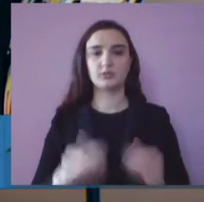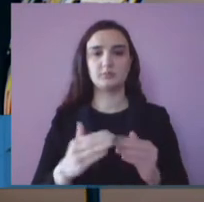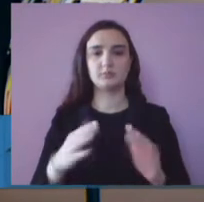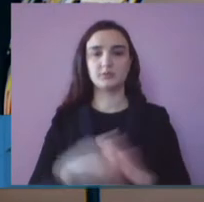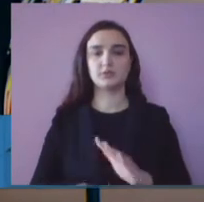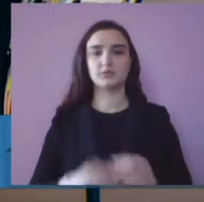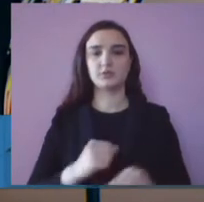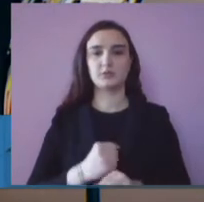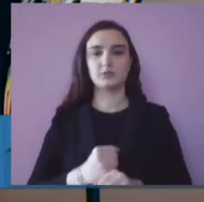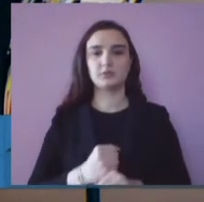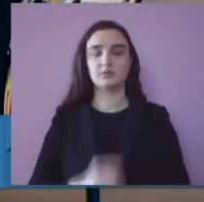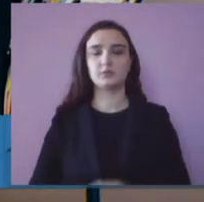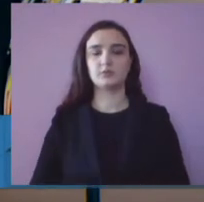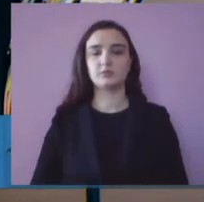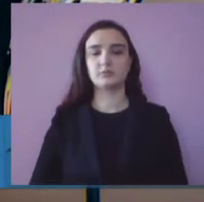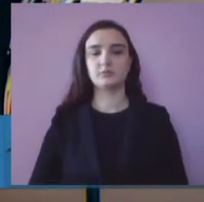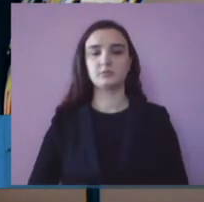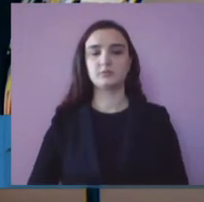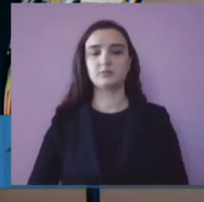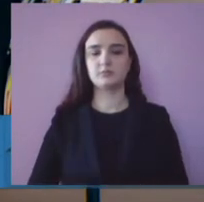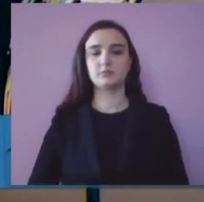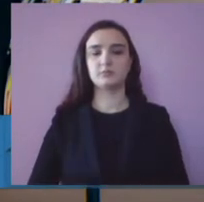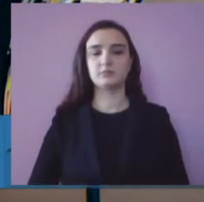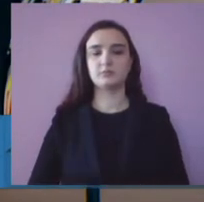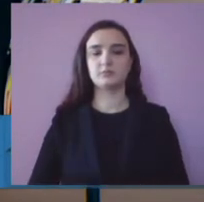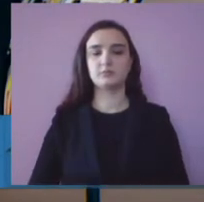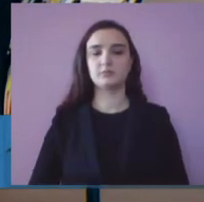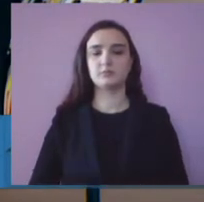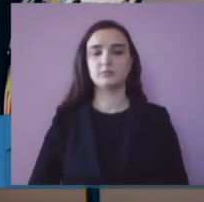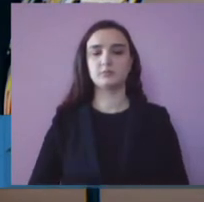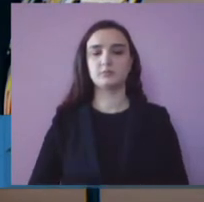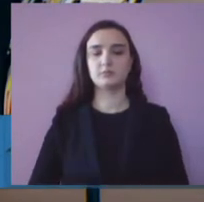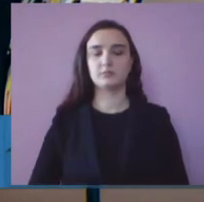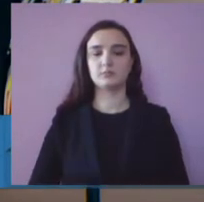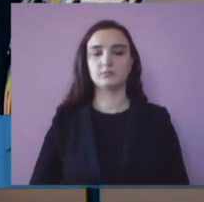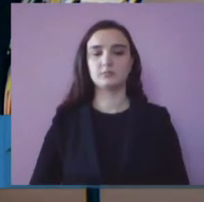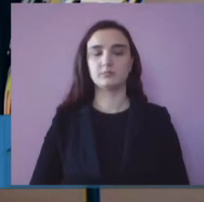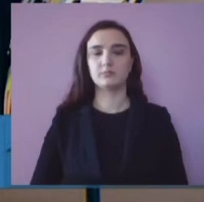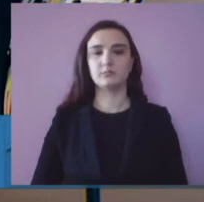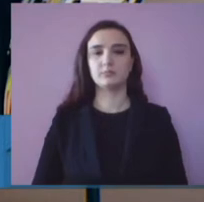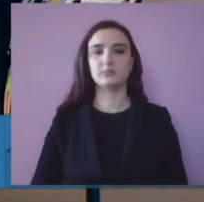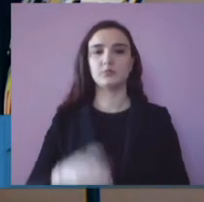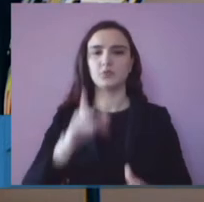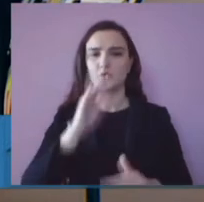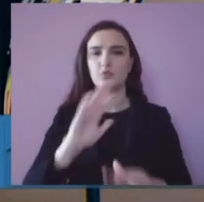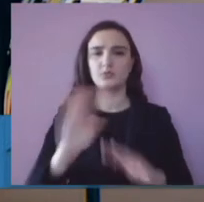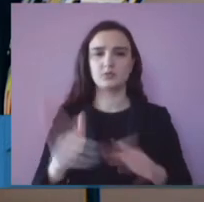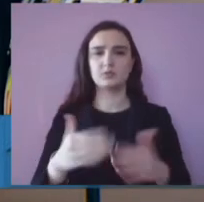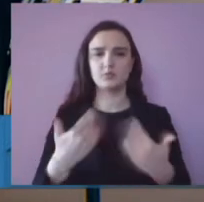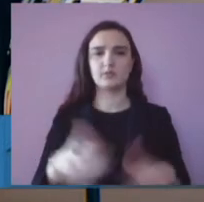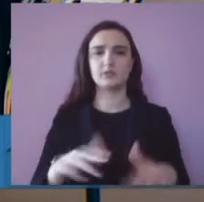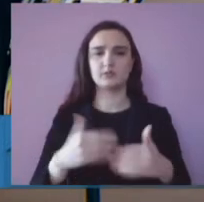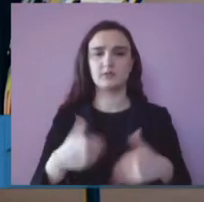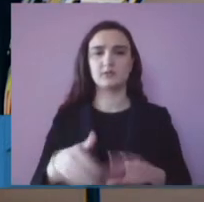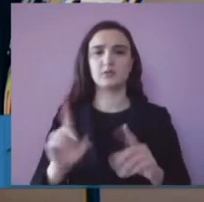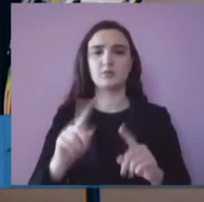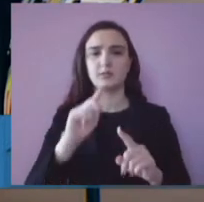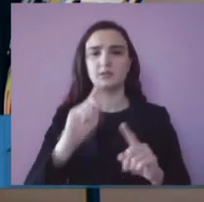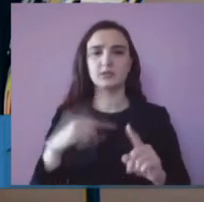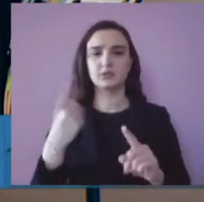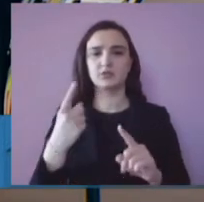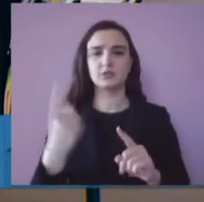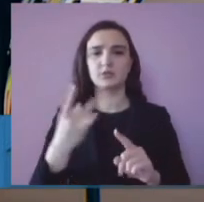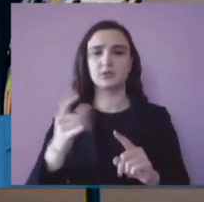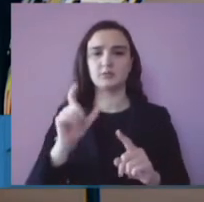ბინის პირობებში განახორციელოს და აღარ წავიდა ის დრო, როდესაც თვეში ერთხელ ან წელიწადში ერთხელ ადამიანი